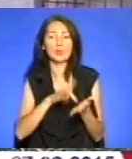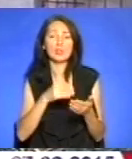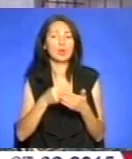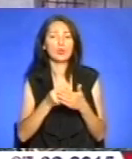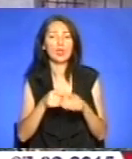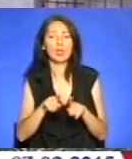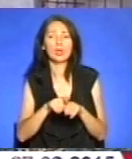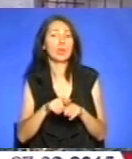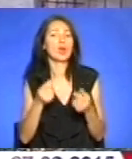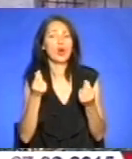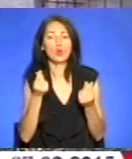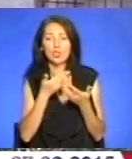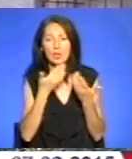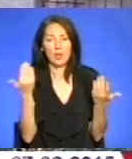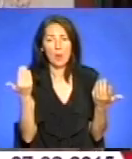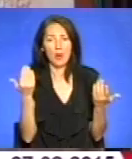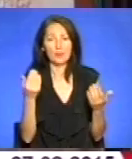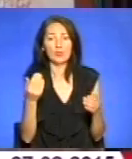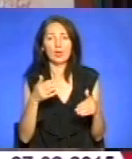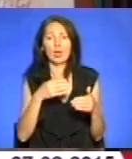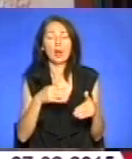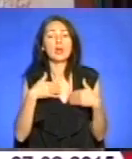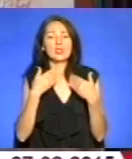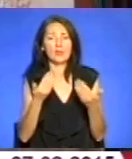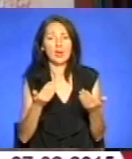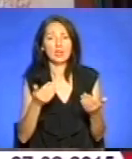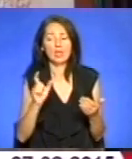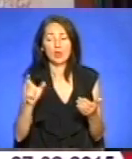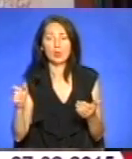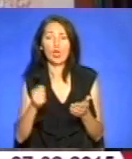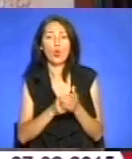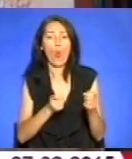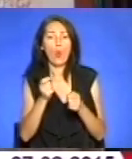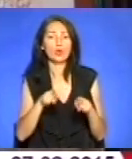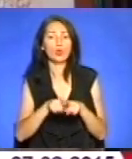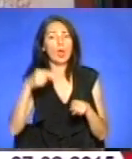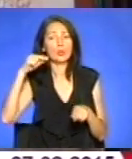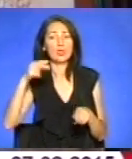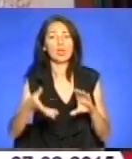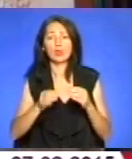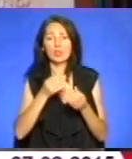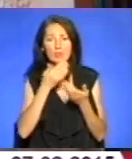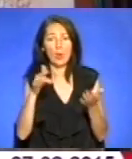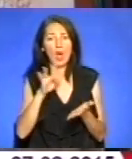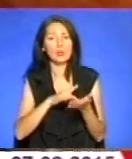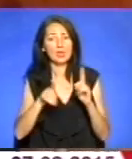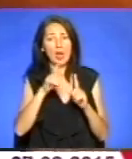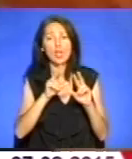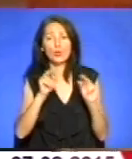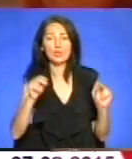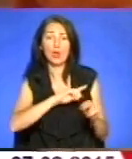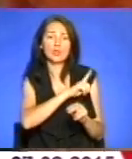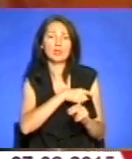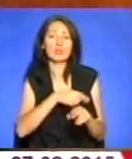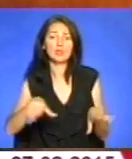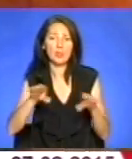потягне. Численні звернення мешканців до уряду та президента поки що не дають результату. Але у міській раді обіцяють, спільними